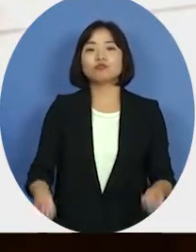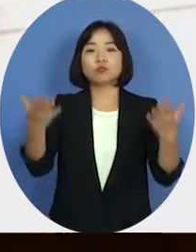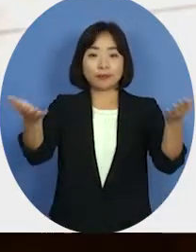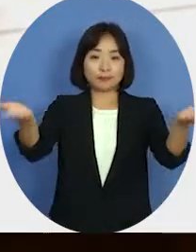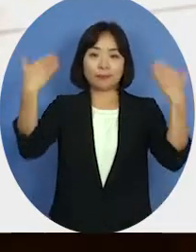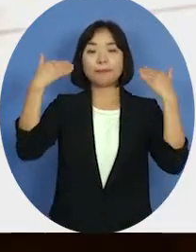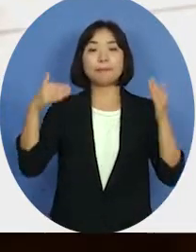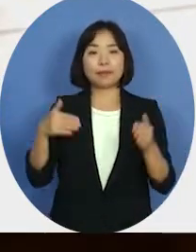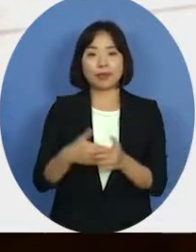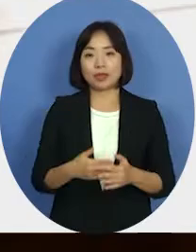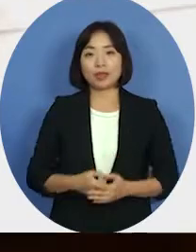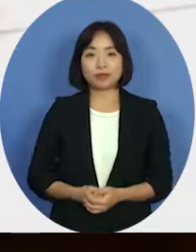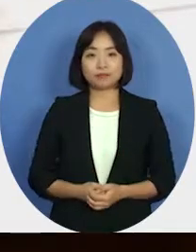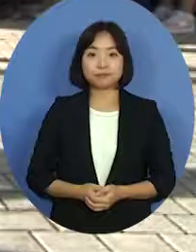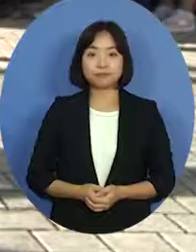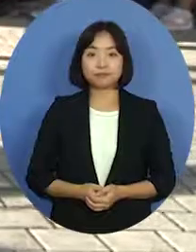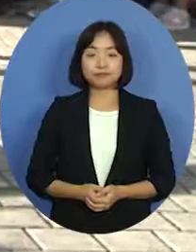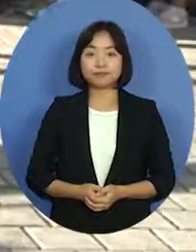시장문화축제를 개최했습니다.